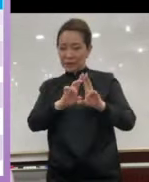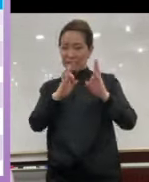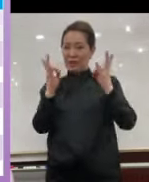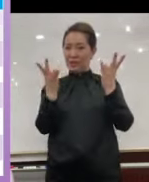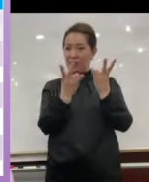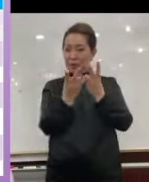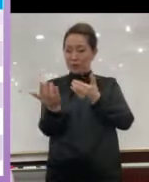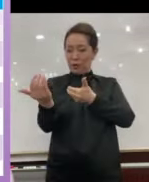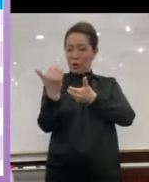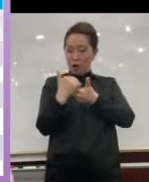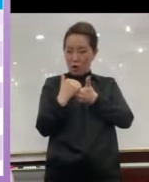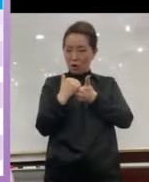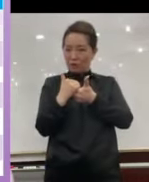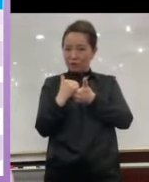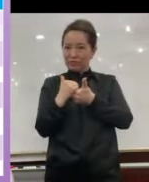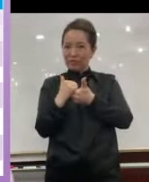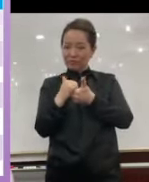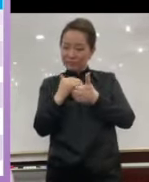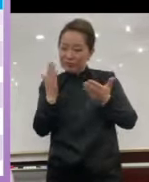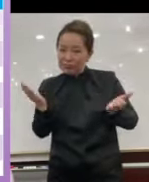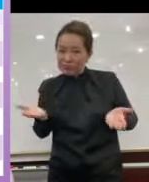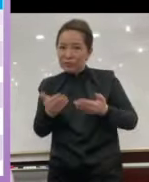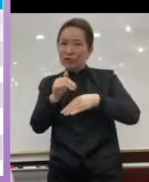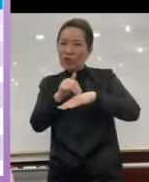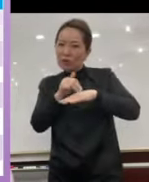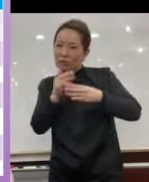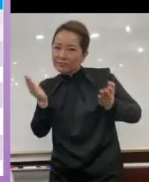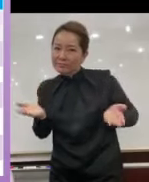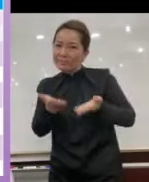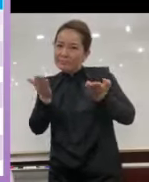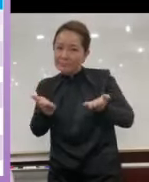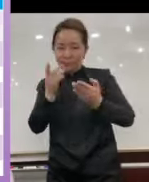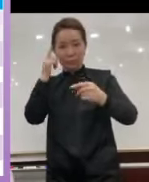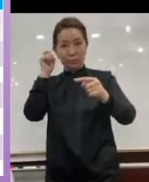тогтолцоог бэхжүүлэх гэсэн ийм зорилгын хүрээнд явагддаг.